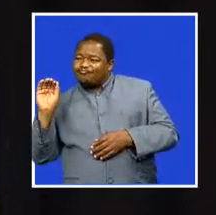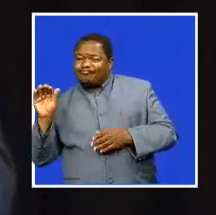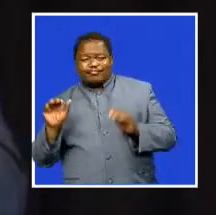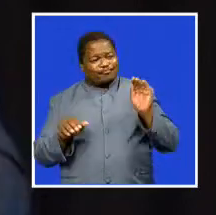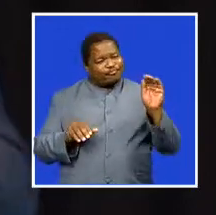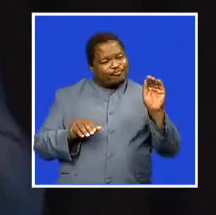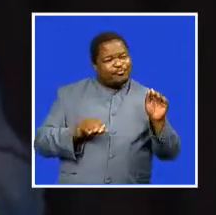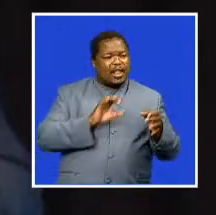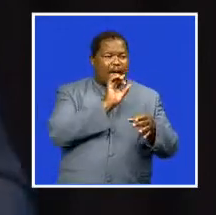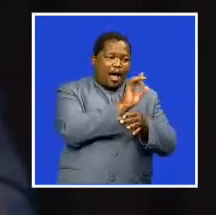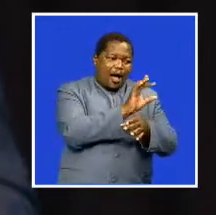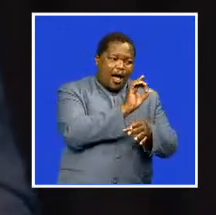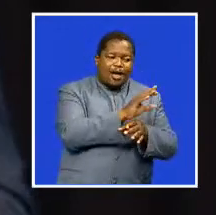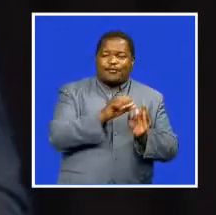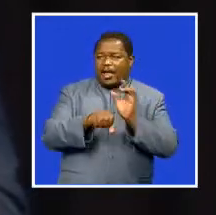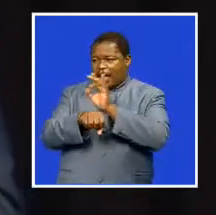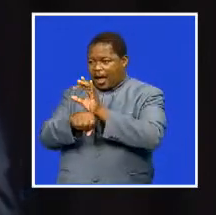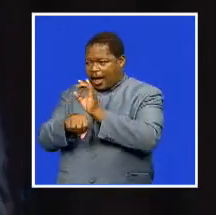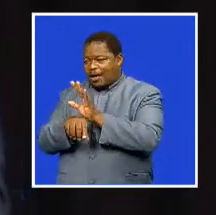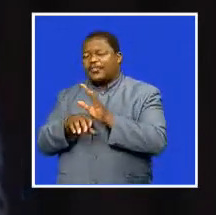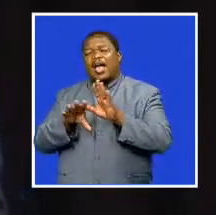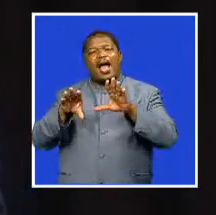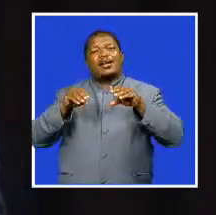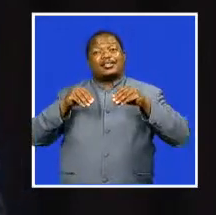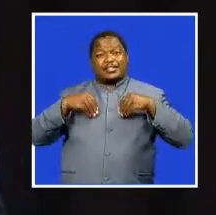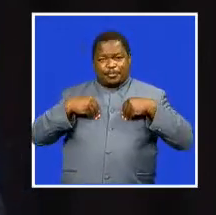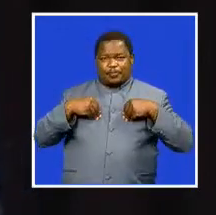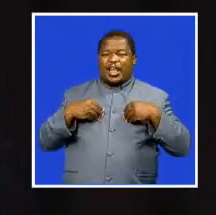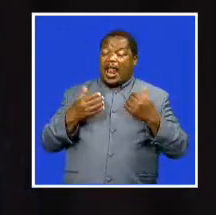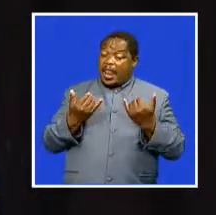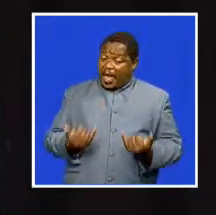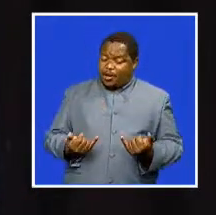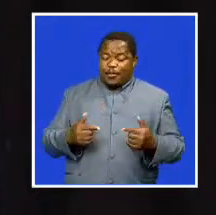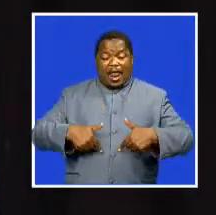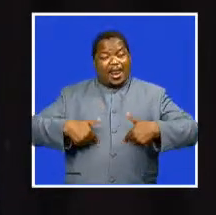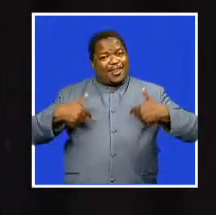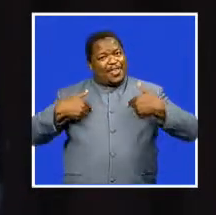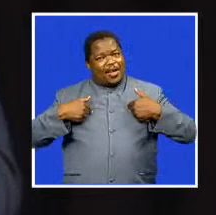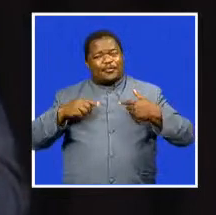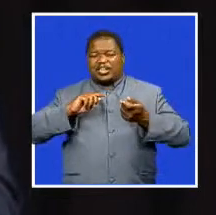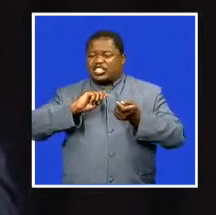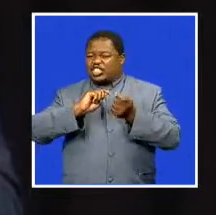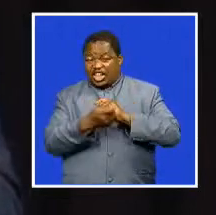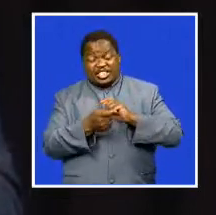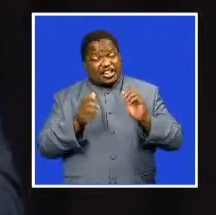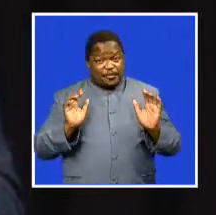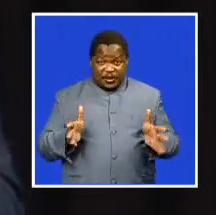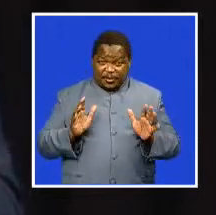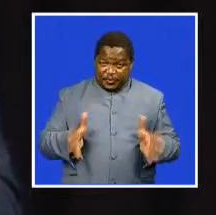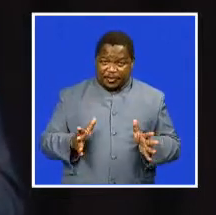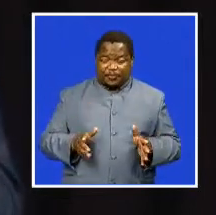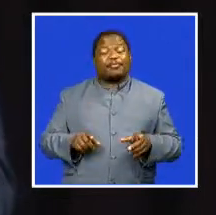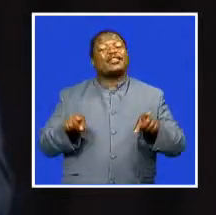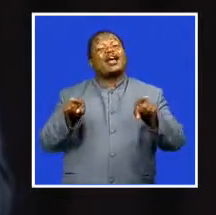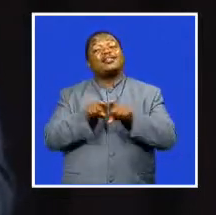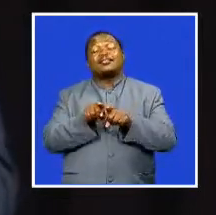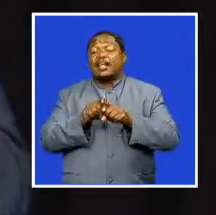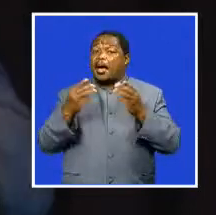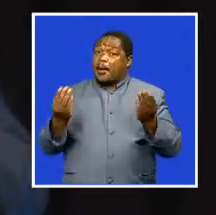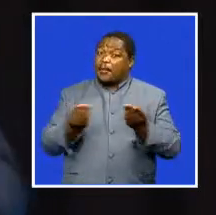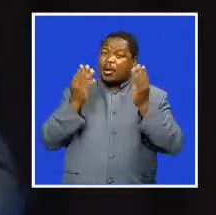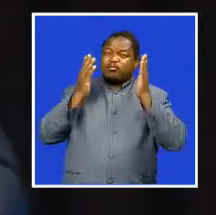ngamunye ngalinye liswati alititshele ukuthi selita uphila kule simo lesisibhekene naso selita